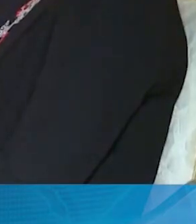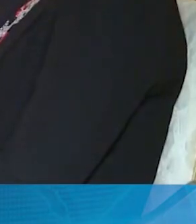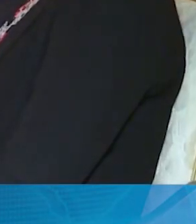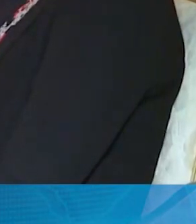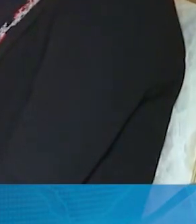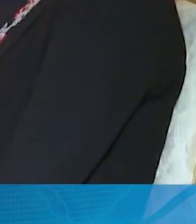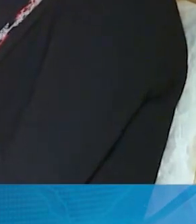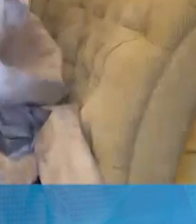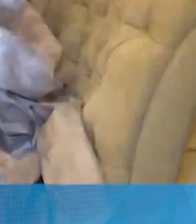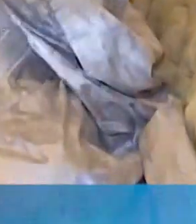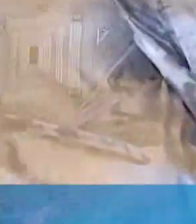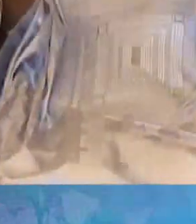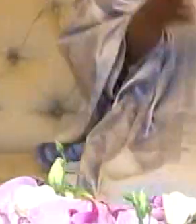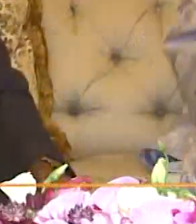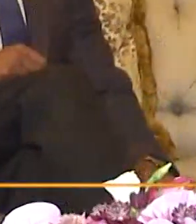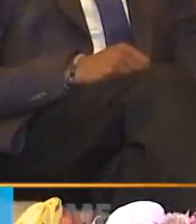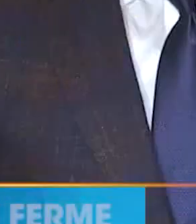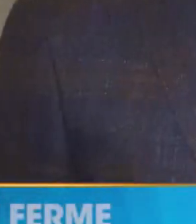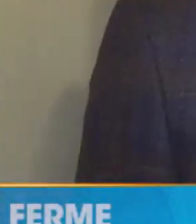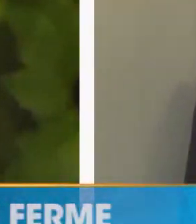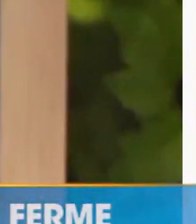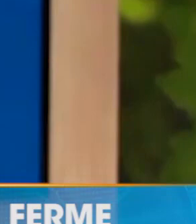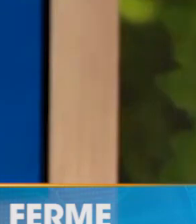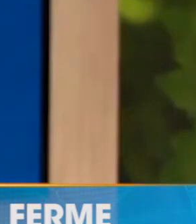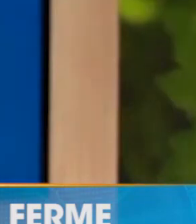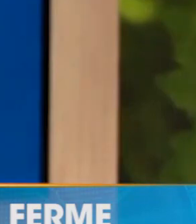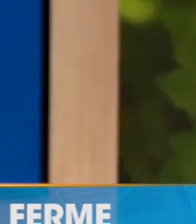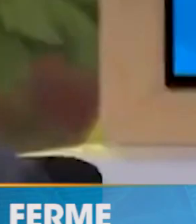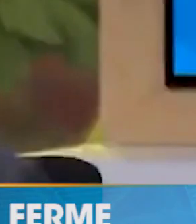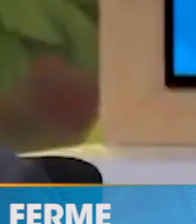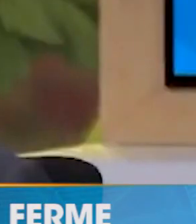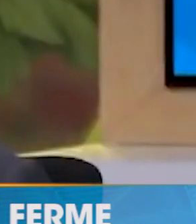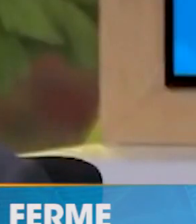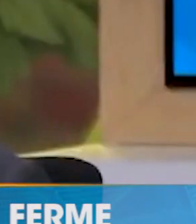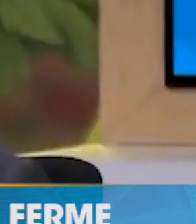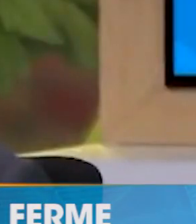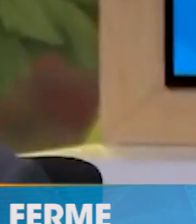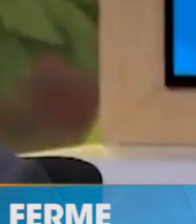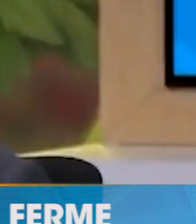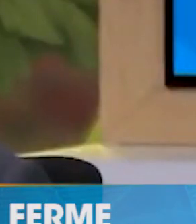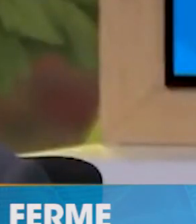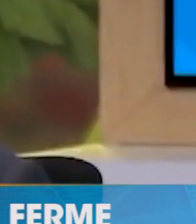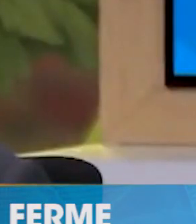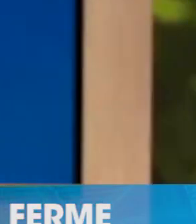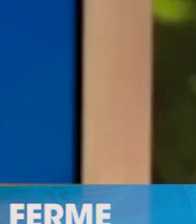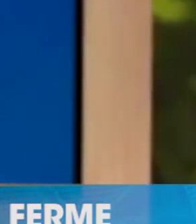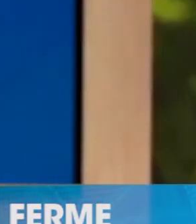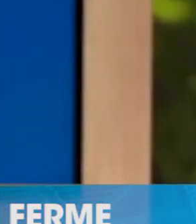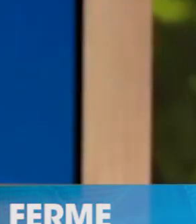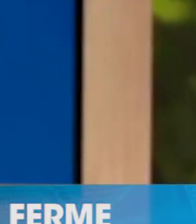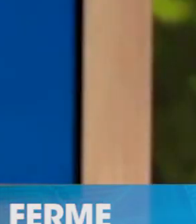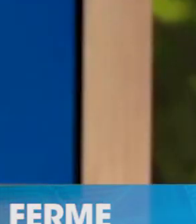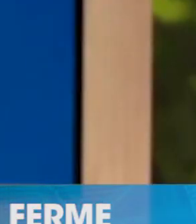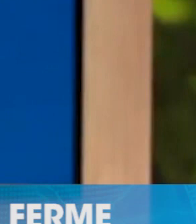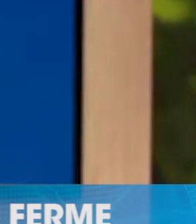de New York. Au centre des entretiens, le renforcement de la coopération bilatérale. Les 46 soldats ivoiriens